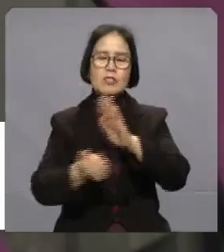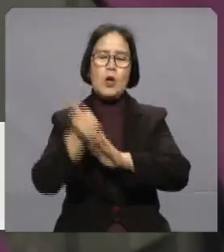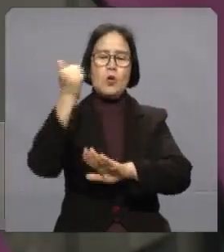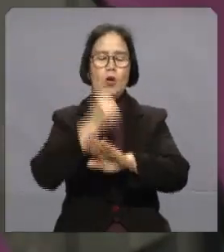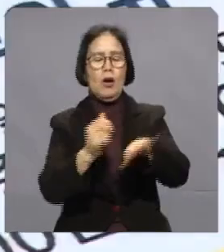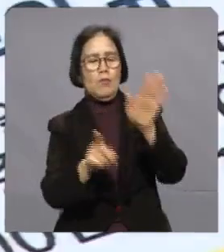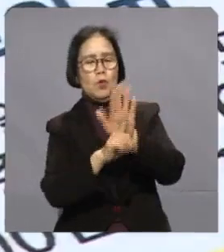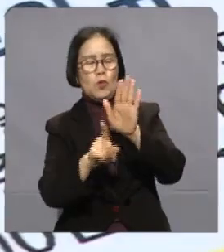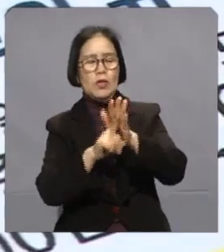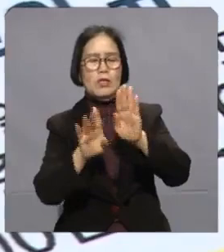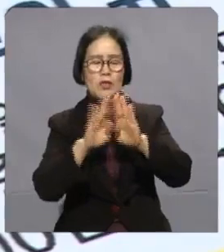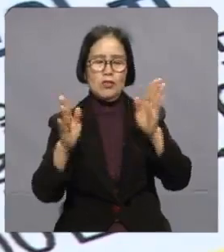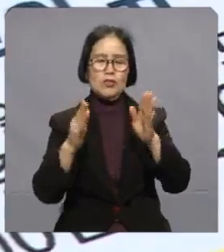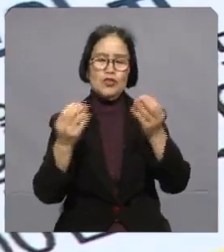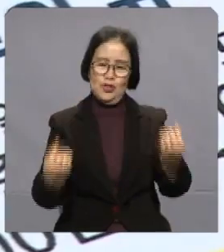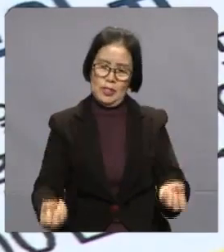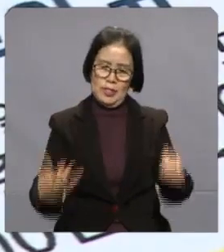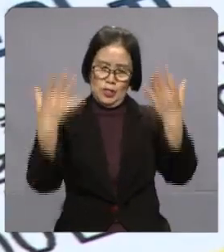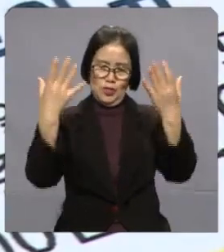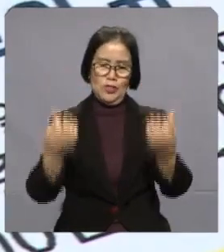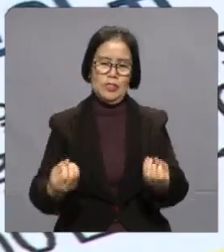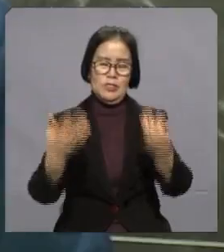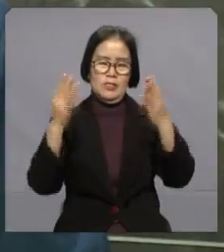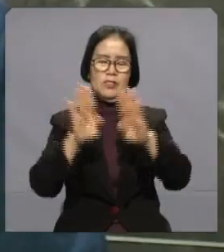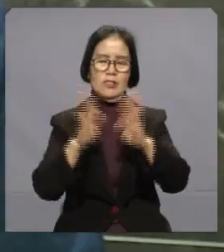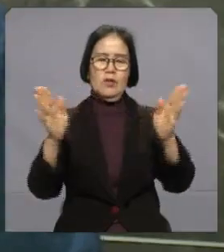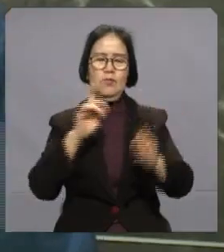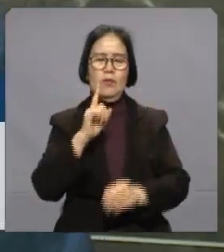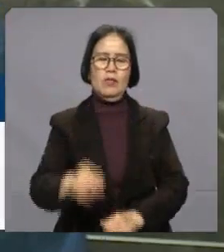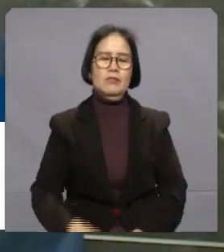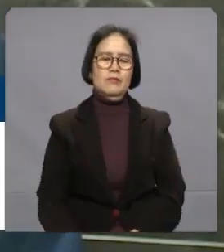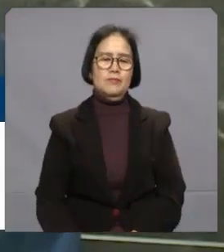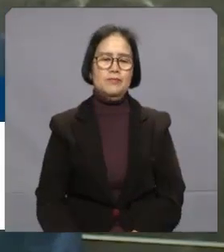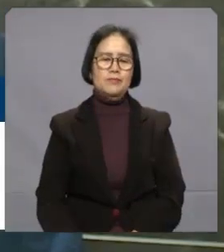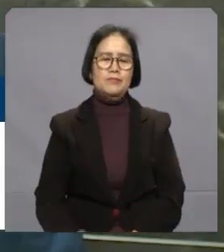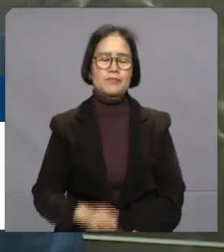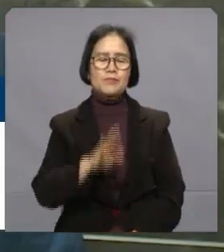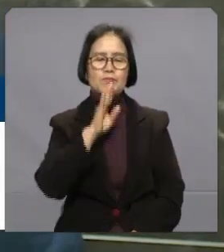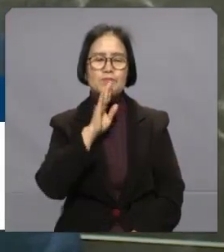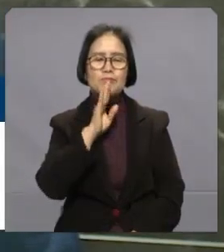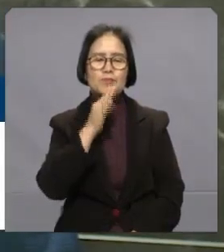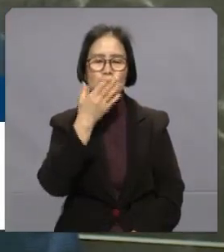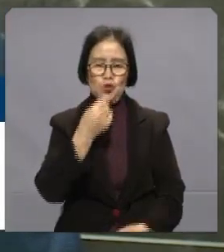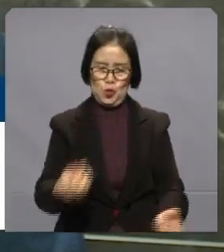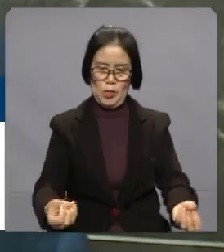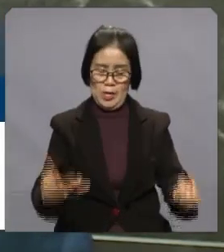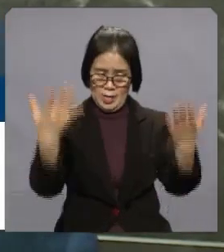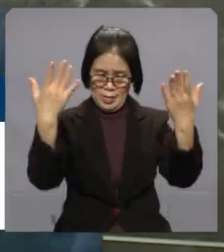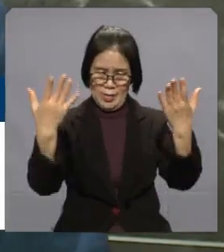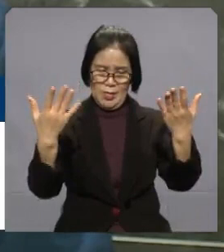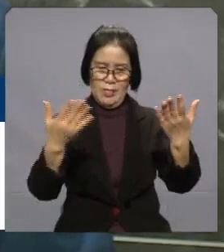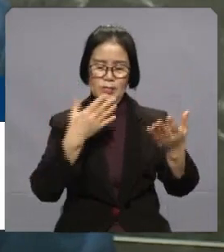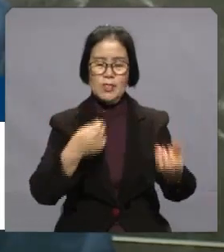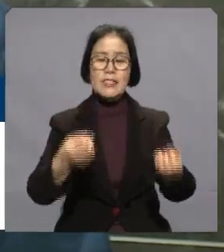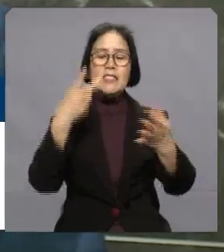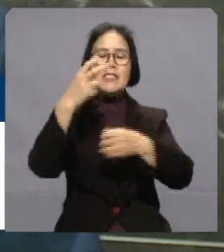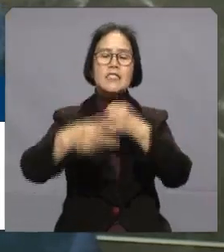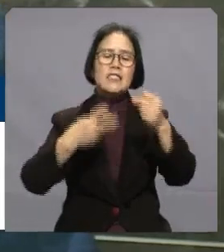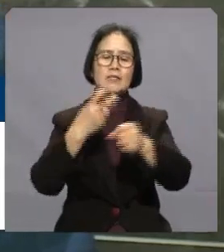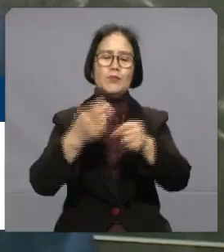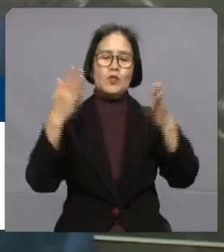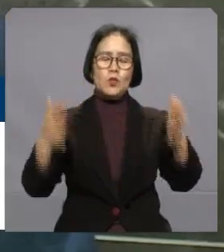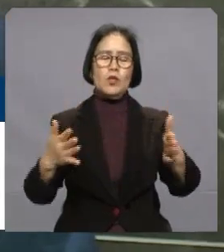주민들끼리 자축하는 자리를 마련한다는 계획입니다. 정말 축하할 일입니다. 정말 20년 동안